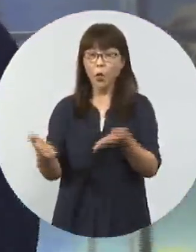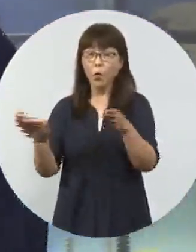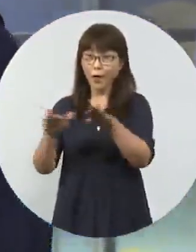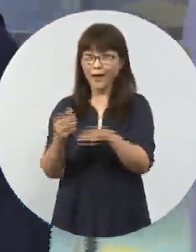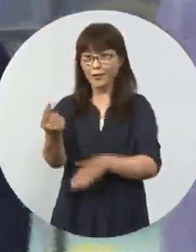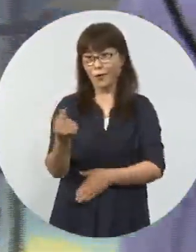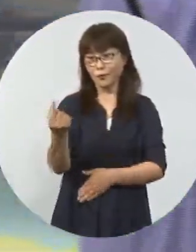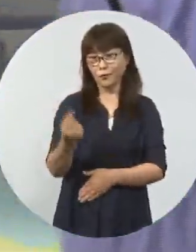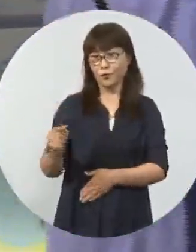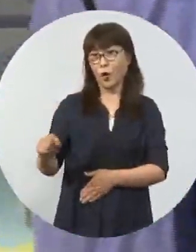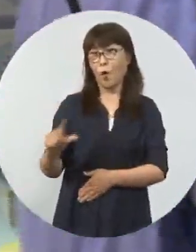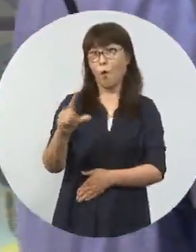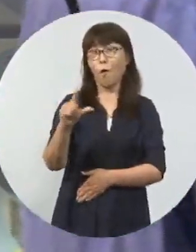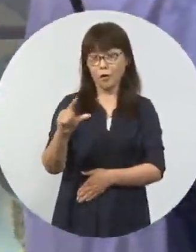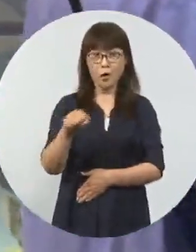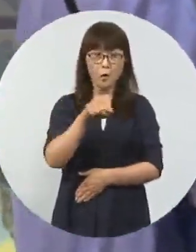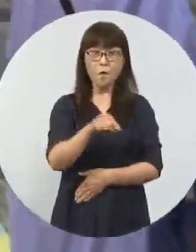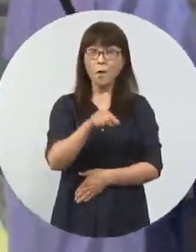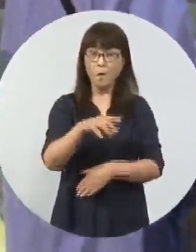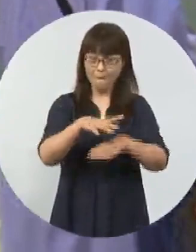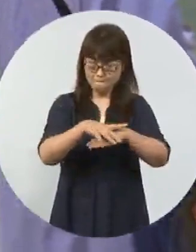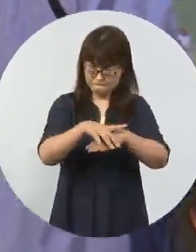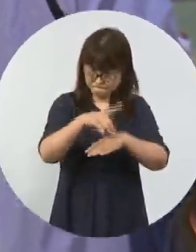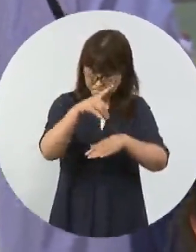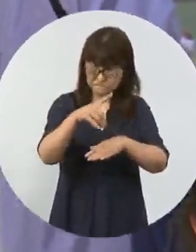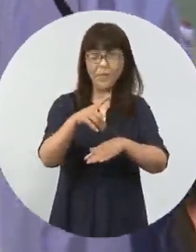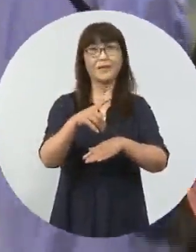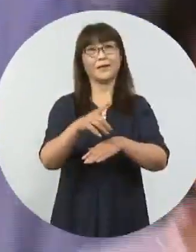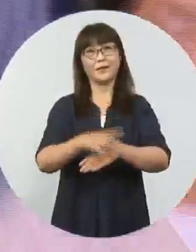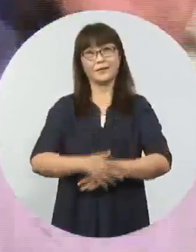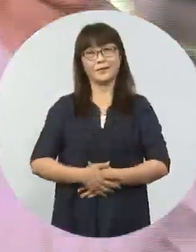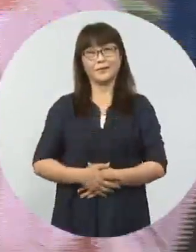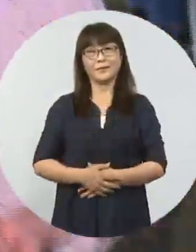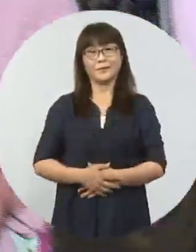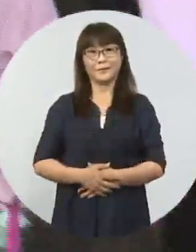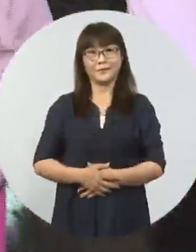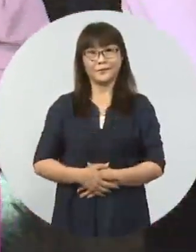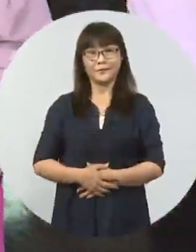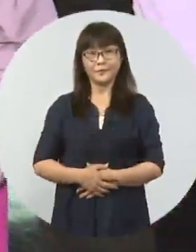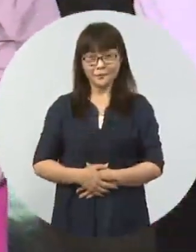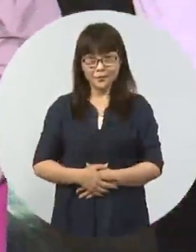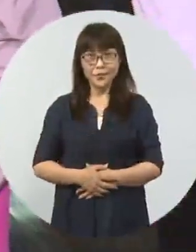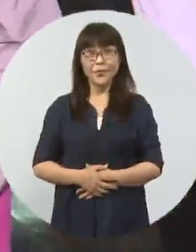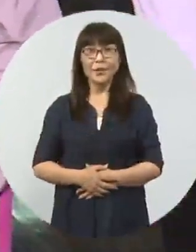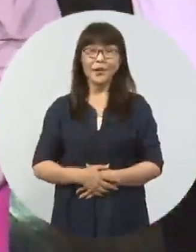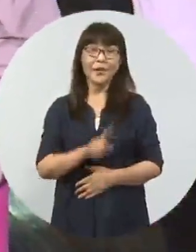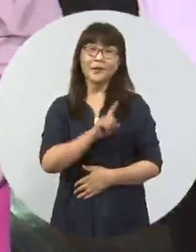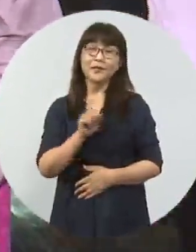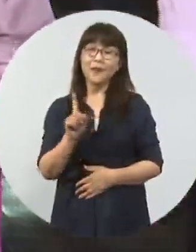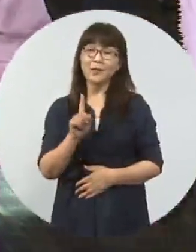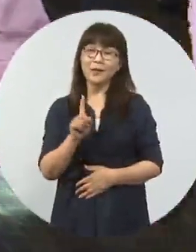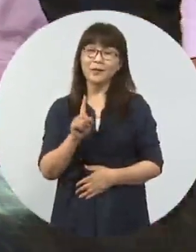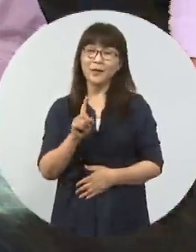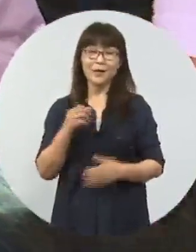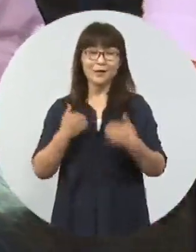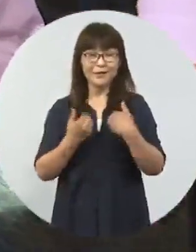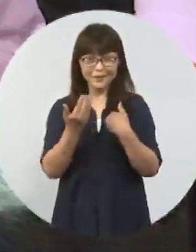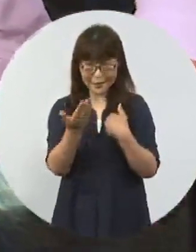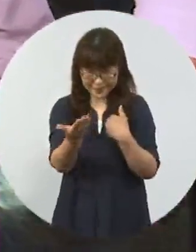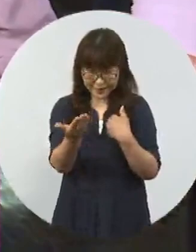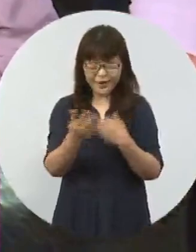はよく来てるんですけど、この市民シアターは初めてです。 そうですか、 はい、 ちなみに今日一番何が楽しみです